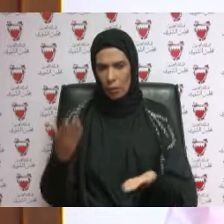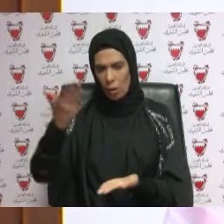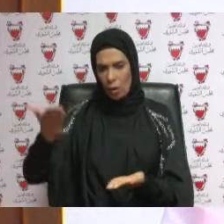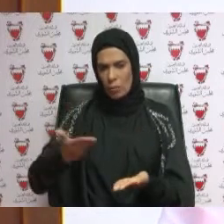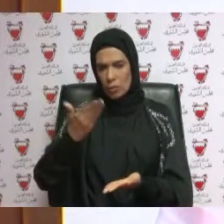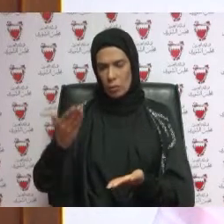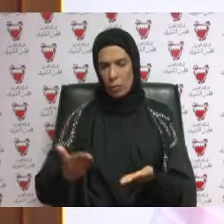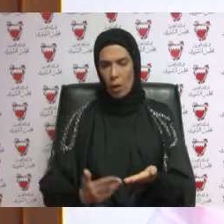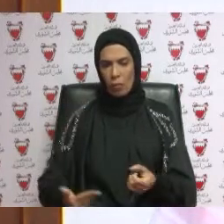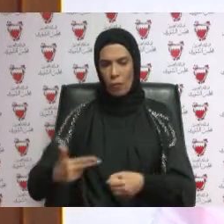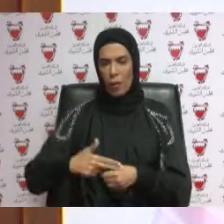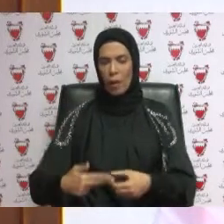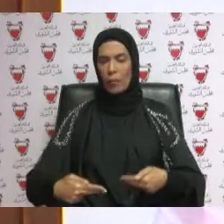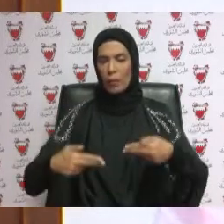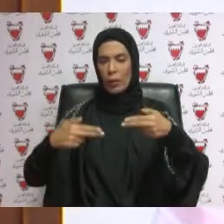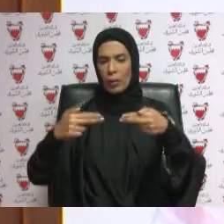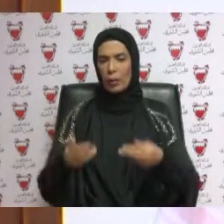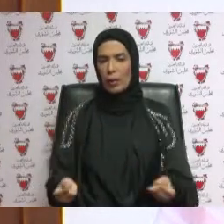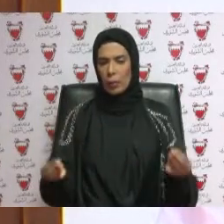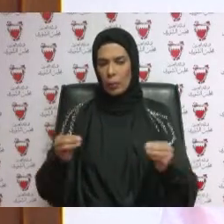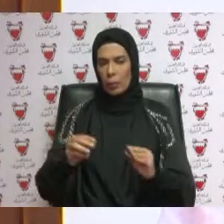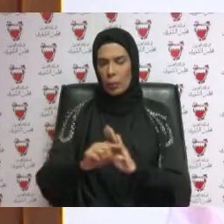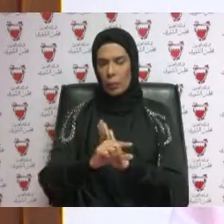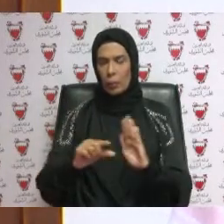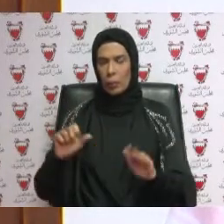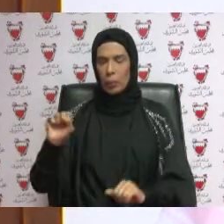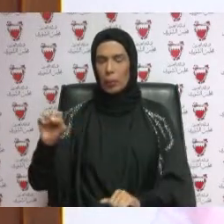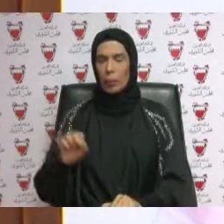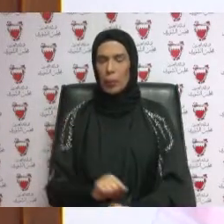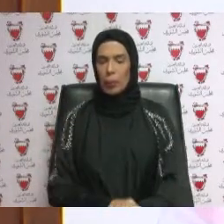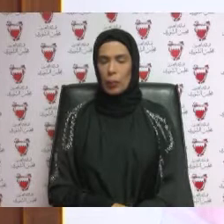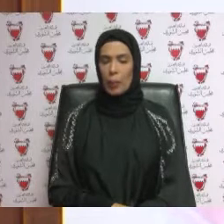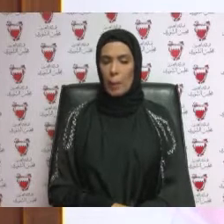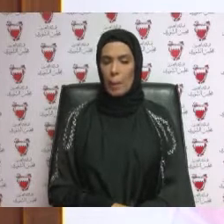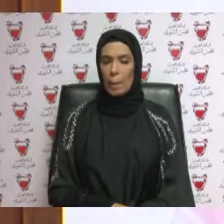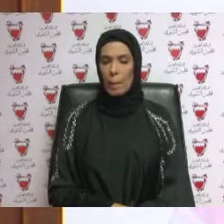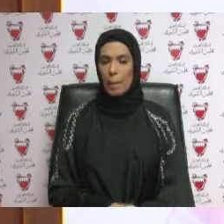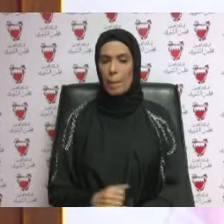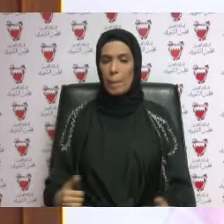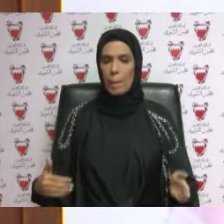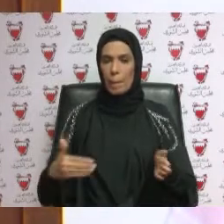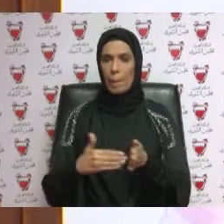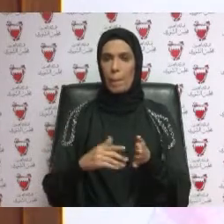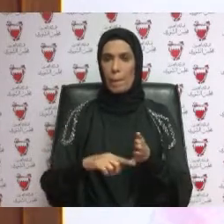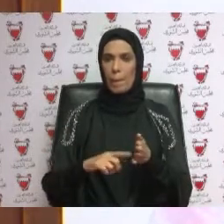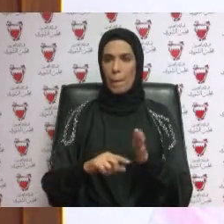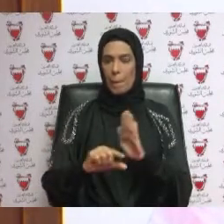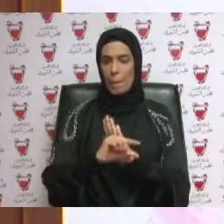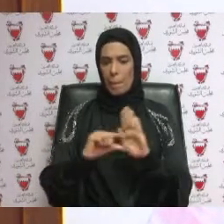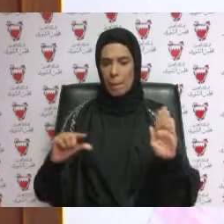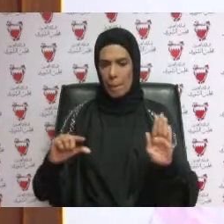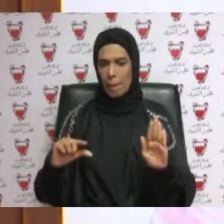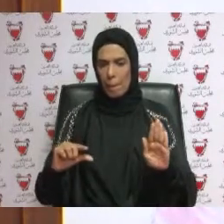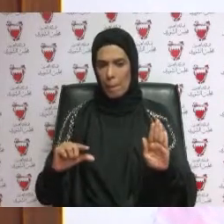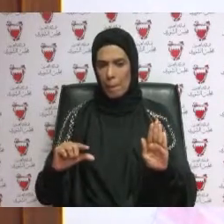الغطاء. كما تضاف فقرة جديدة ومتصلة في النهاية الفقرة، كما أن